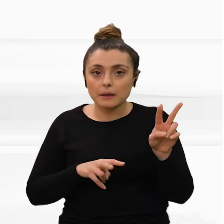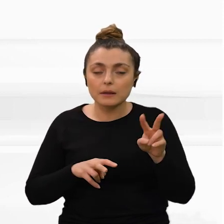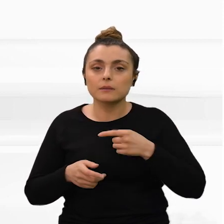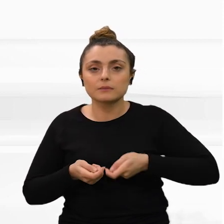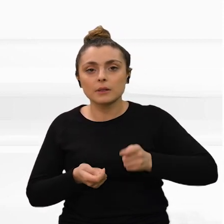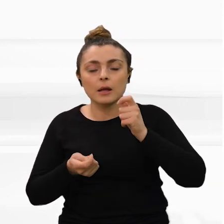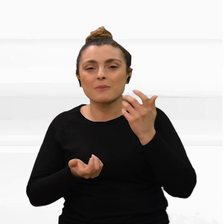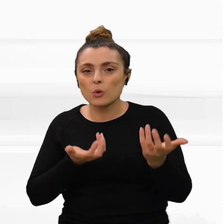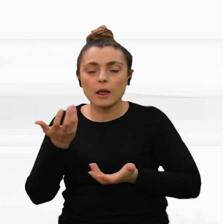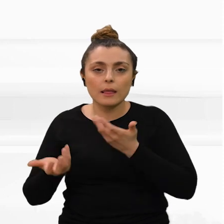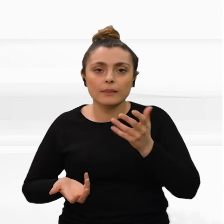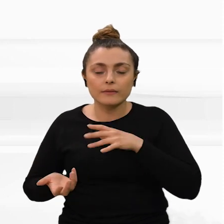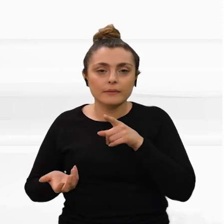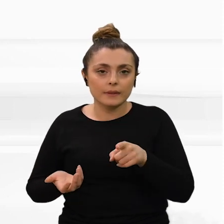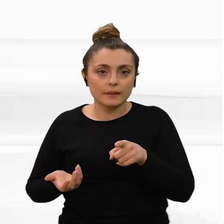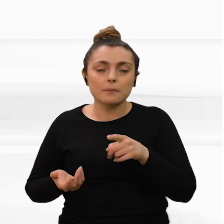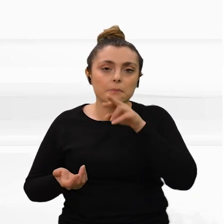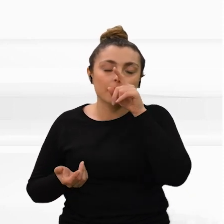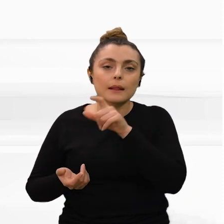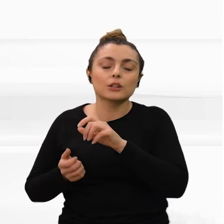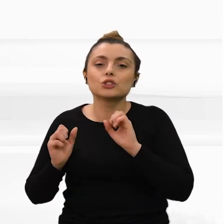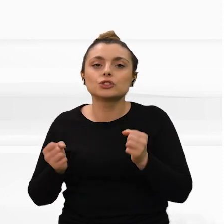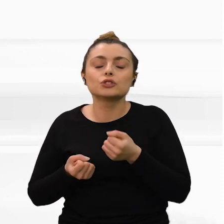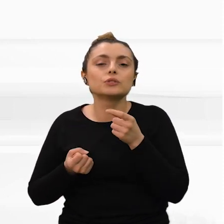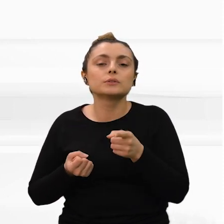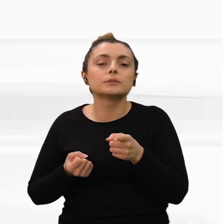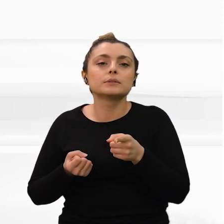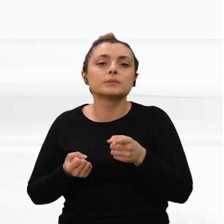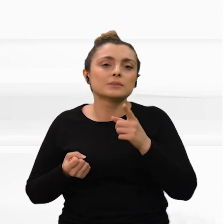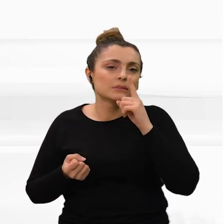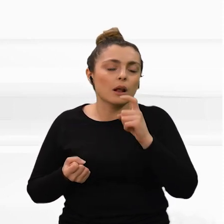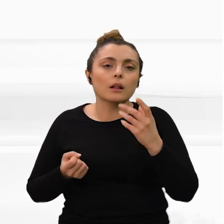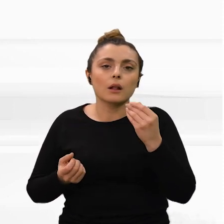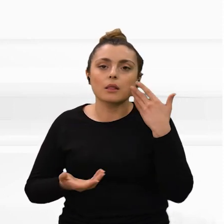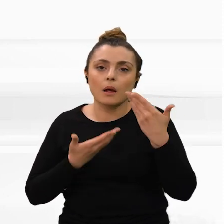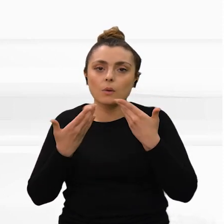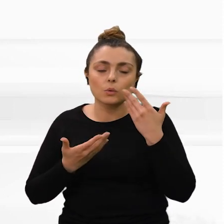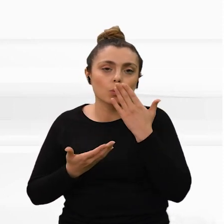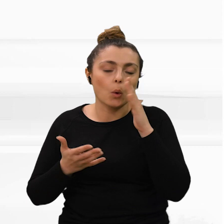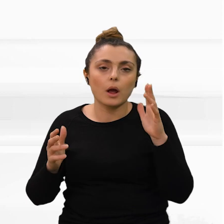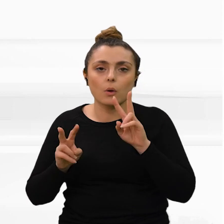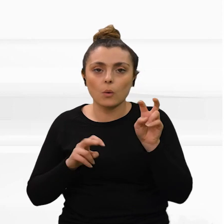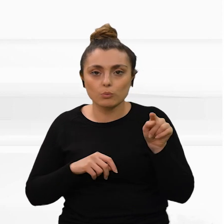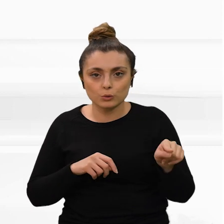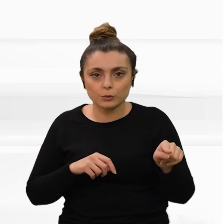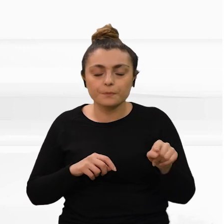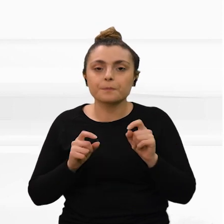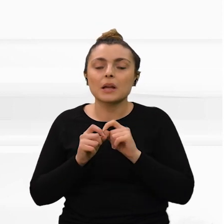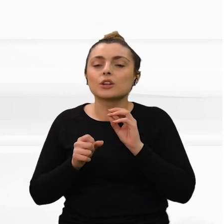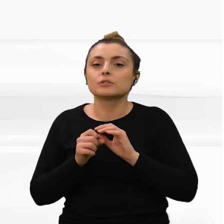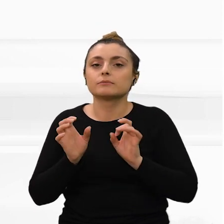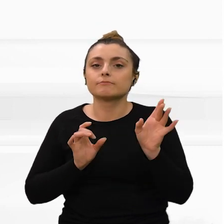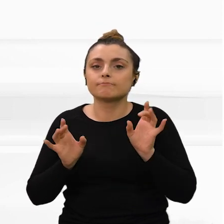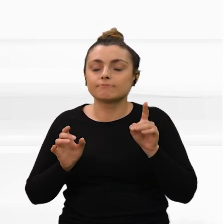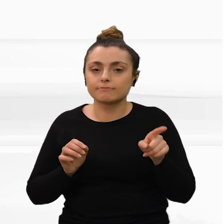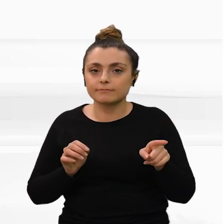baktırır kazma kürek yaktırır Evet arkadaşlar Mart ayında kışın sert geçtiğini anlatıyor doğa olayı mı Evet B